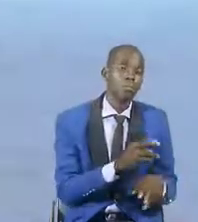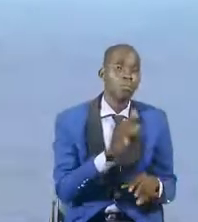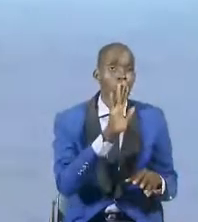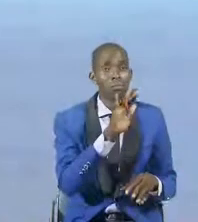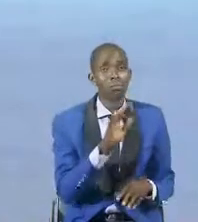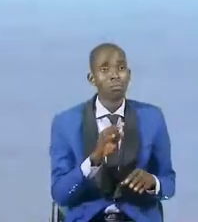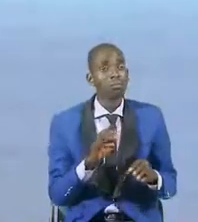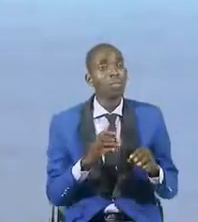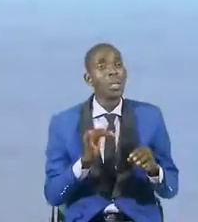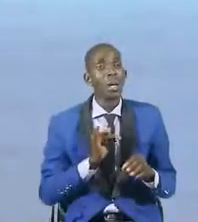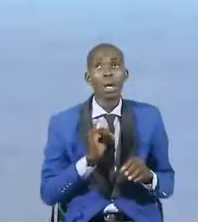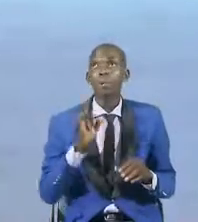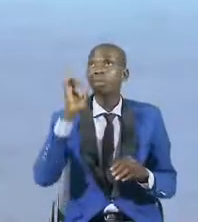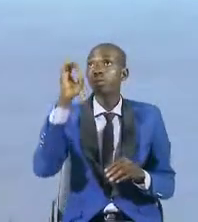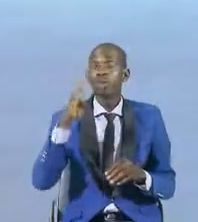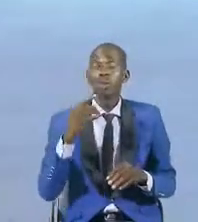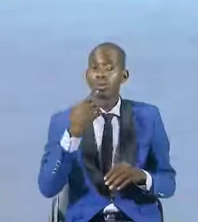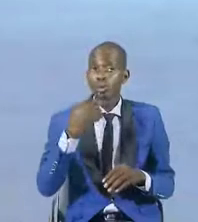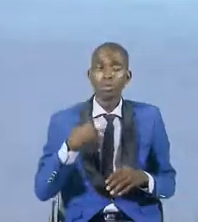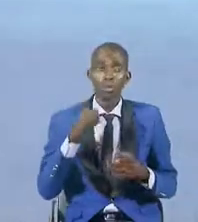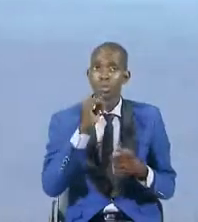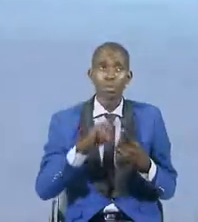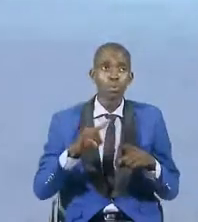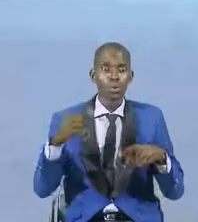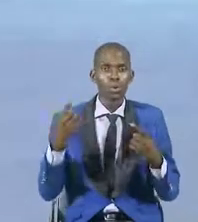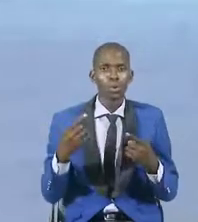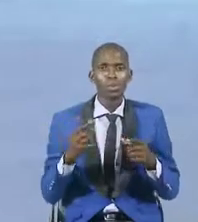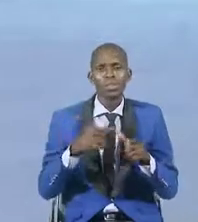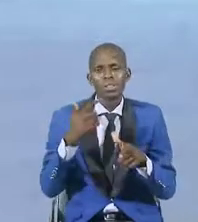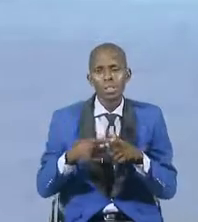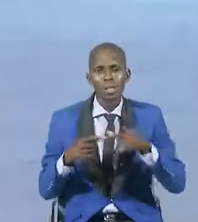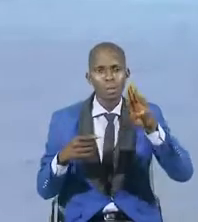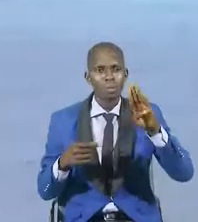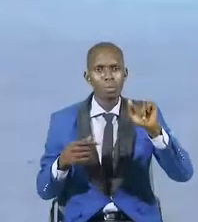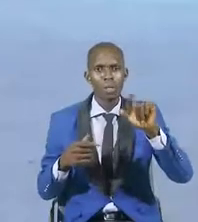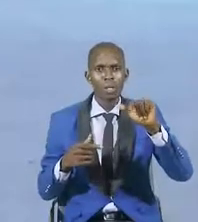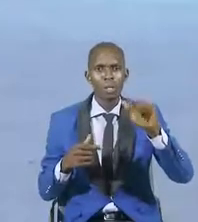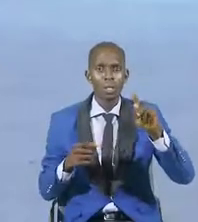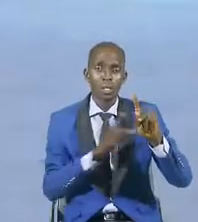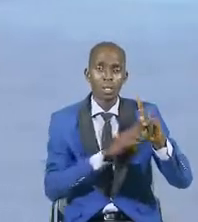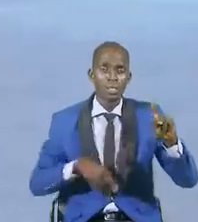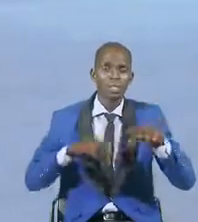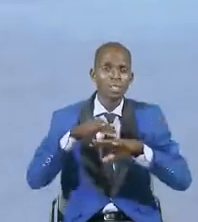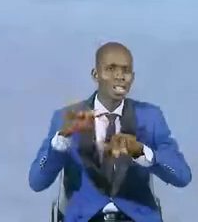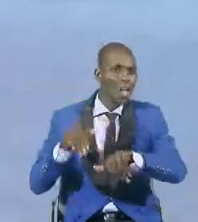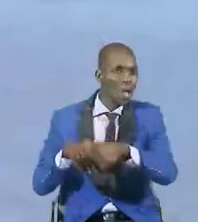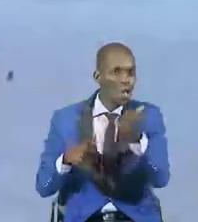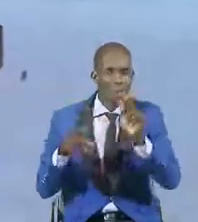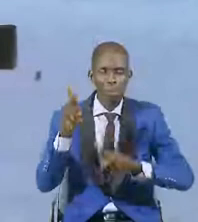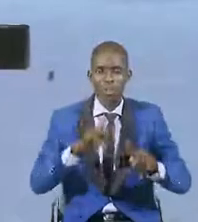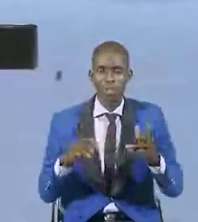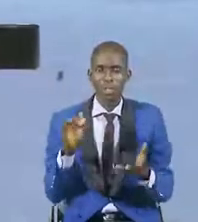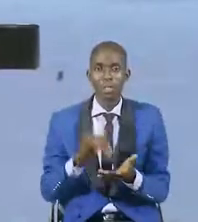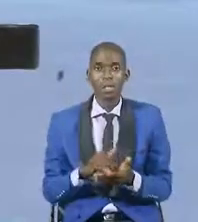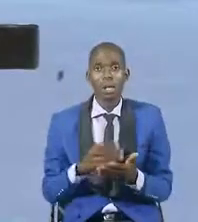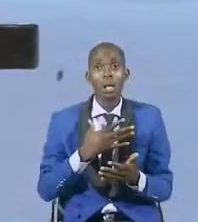aller. Dieu a dit que je n'aille pas. Balaam a envoyé d'autres personnes et ils